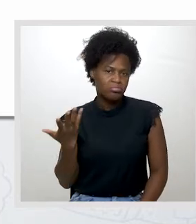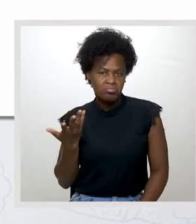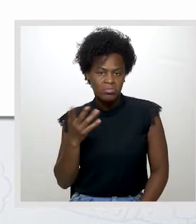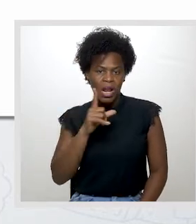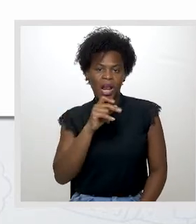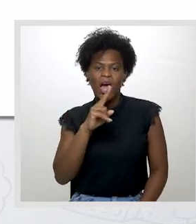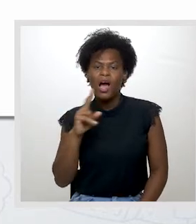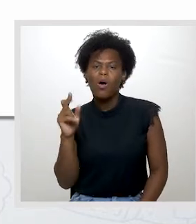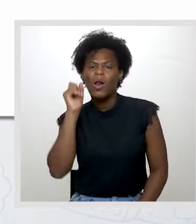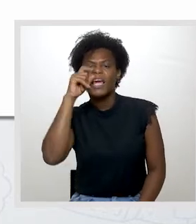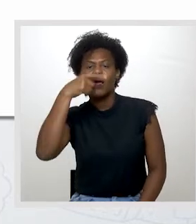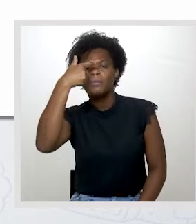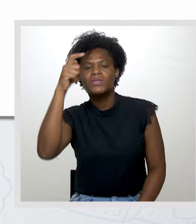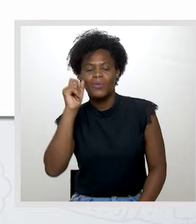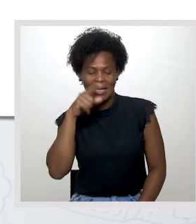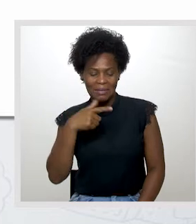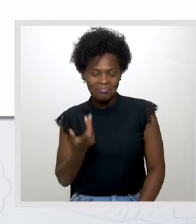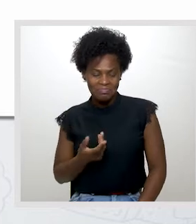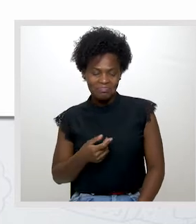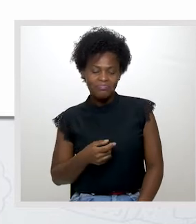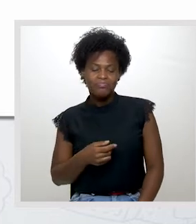correspond à quel personnage?